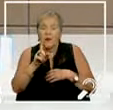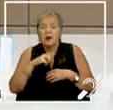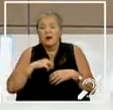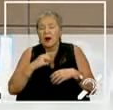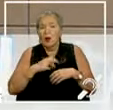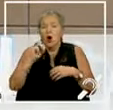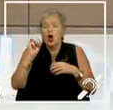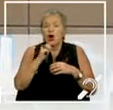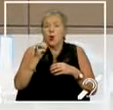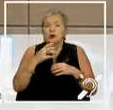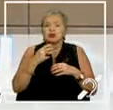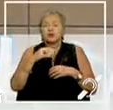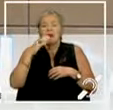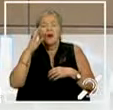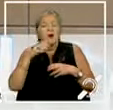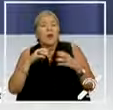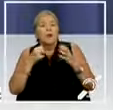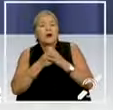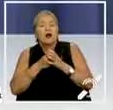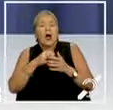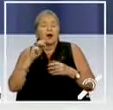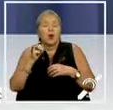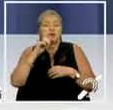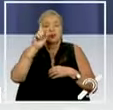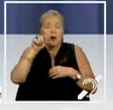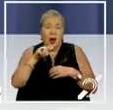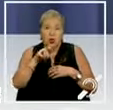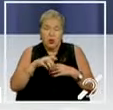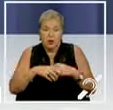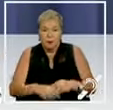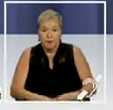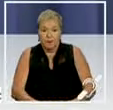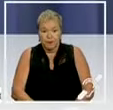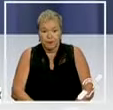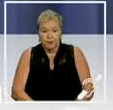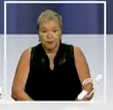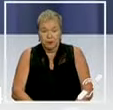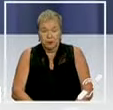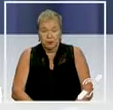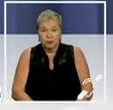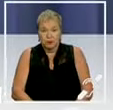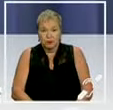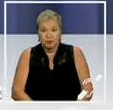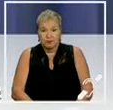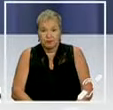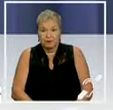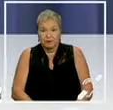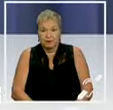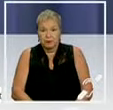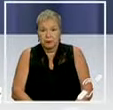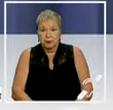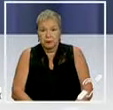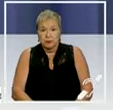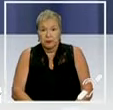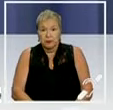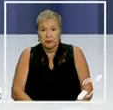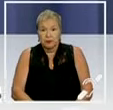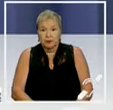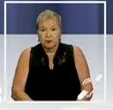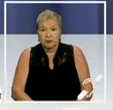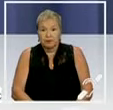între 19 zile și 19 luni. What we know is that 20 years ago, Kathleen Folbig was